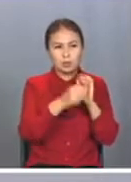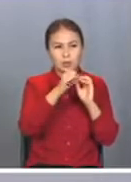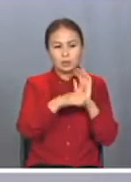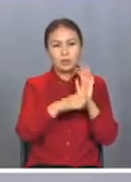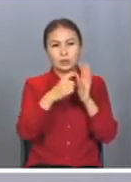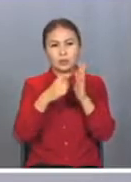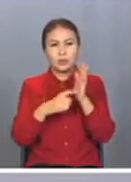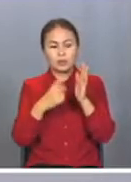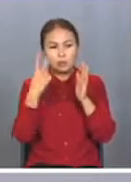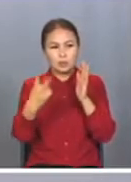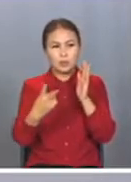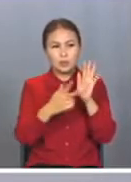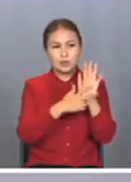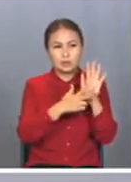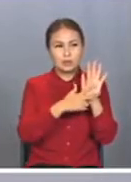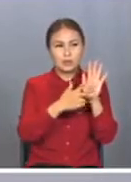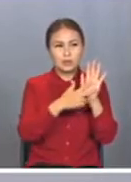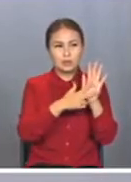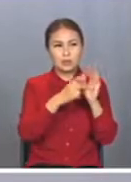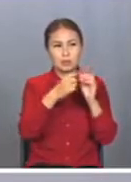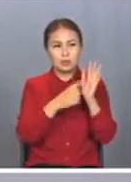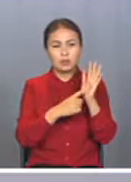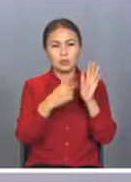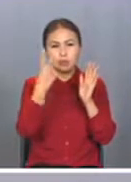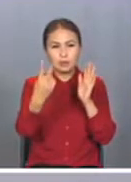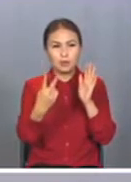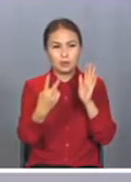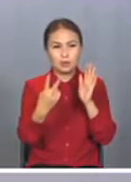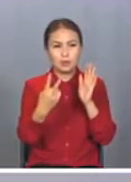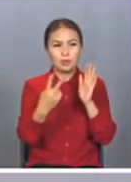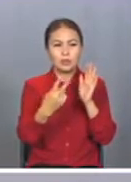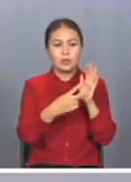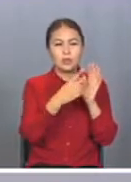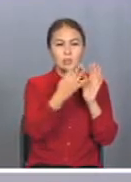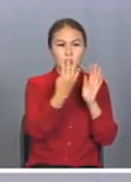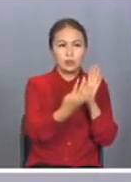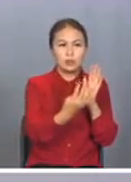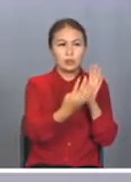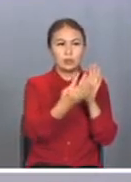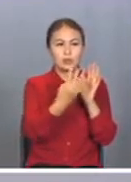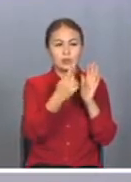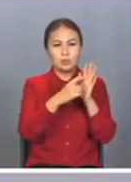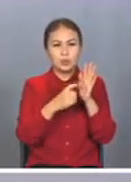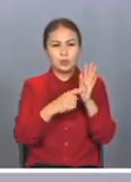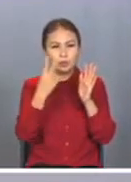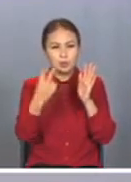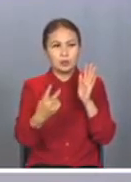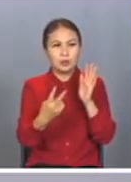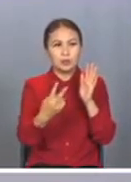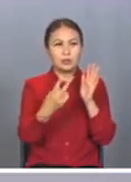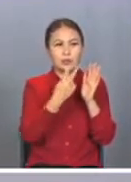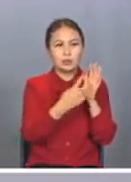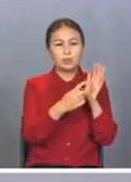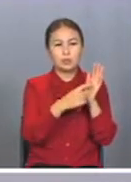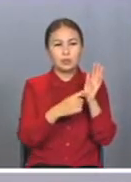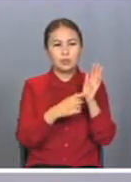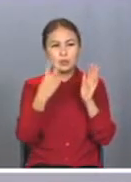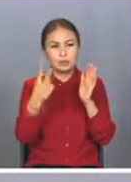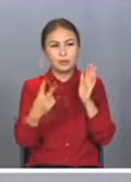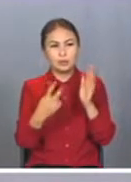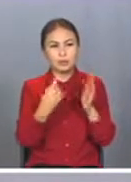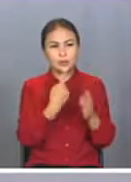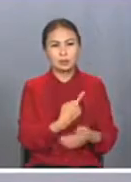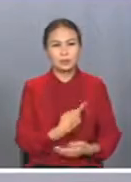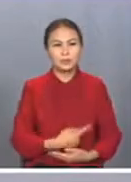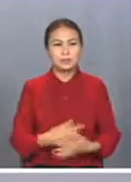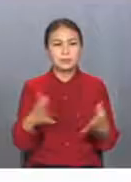бөлемін 8, 2-ге бөлемін 4, 2-ге бөлемін 2, 2-ге бөлемін 1.